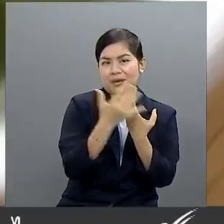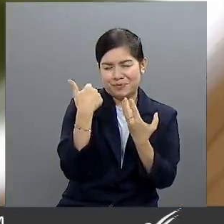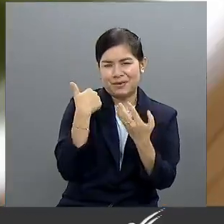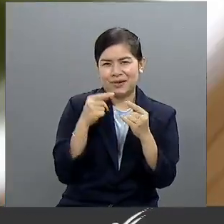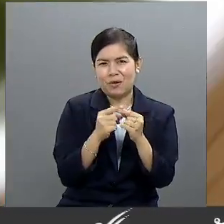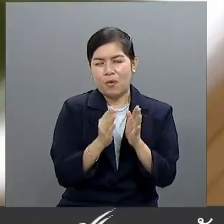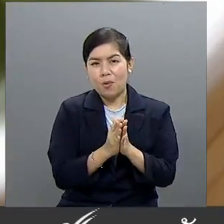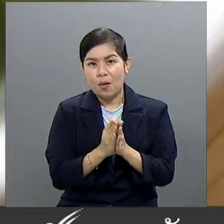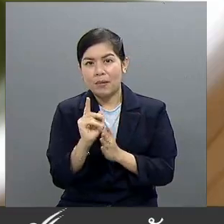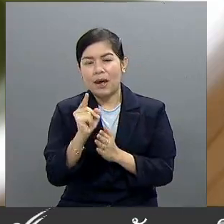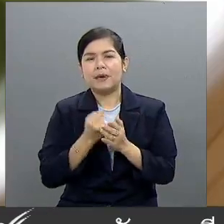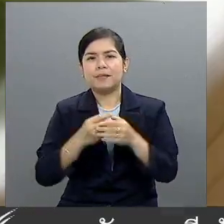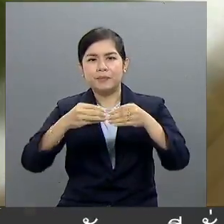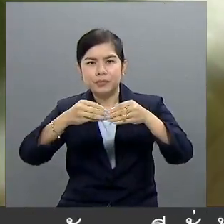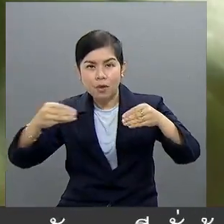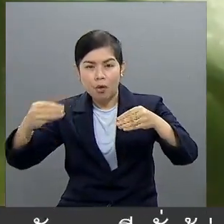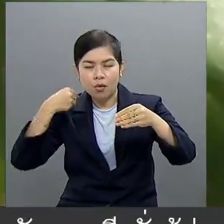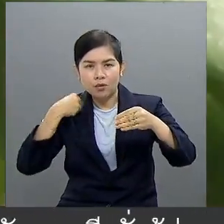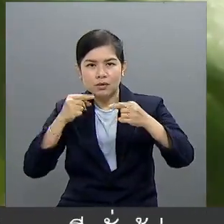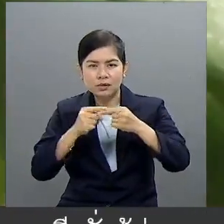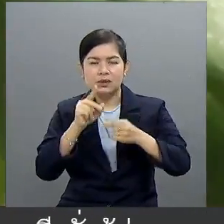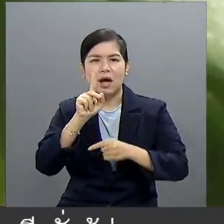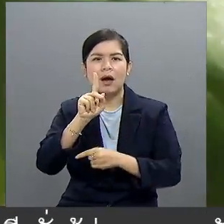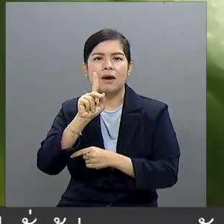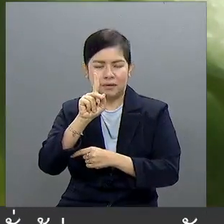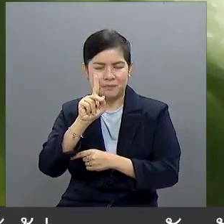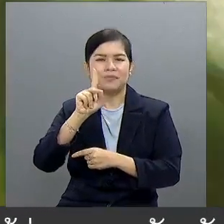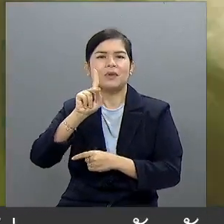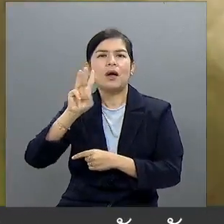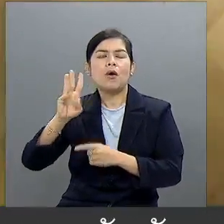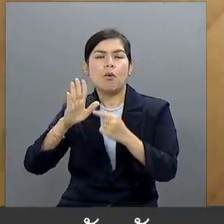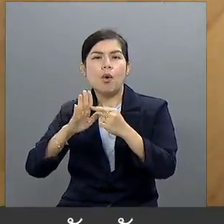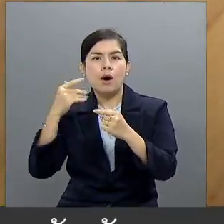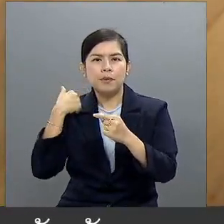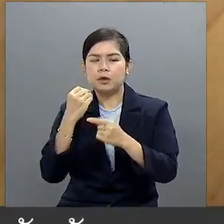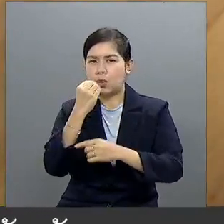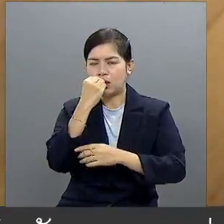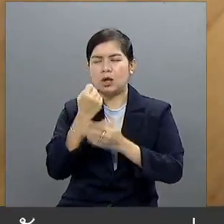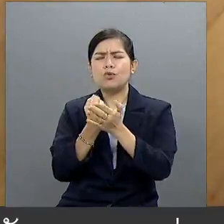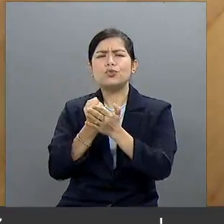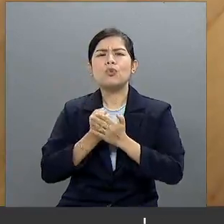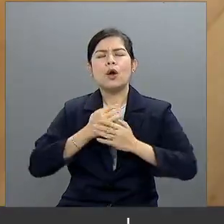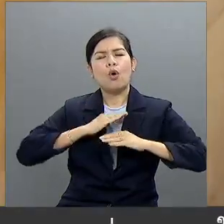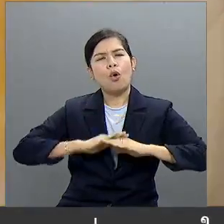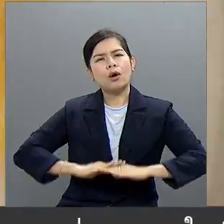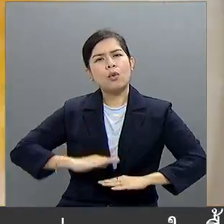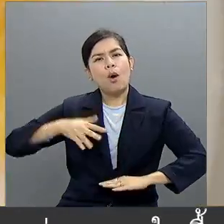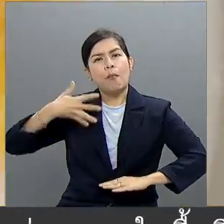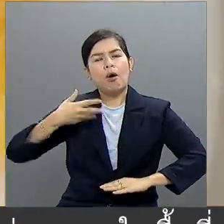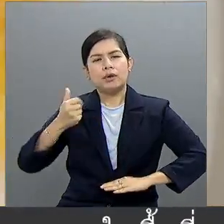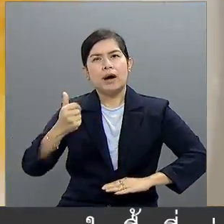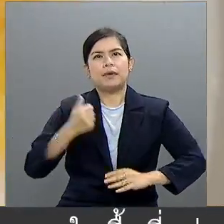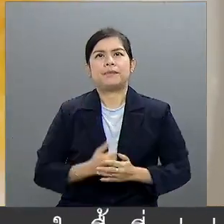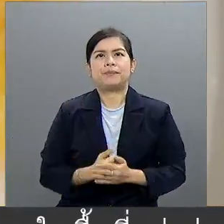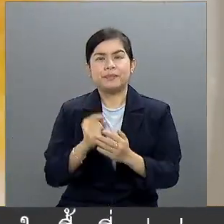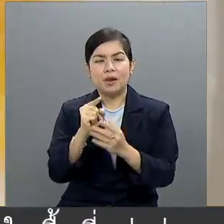าแตงกวามีรสเย็นๆมีสรรพคุณทางยานะคะกินแล้วทำให้คลายร้อนได้ค่ะโปรตีนอีกอย่างนึงก็คือไข่ต้มค่